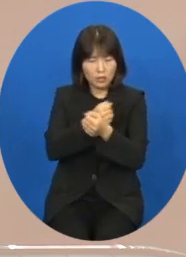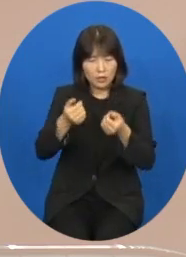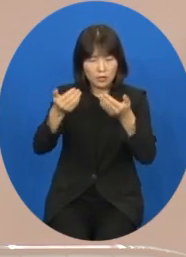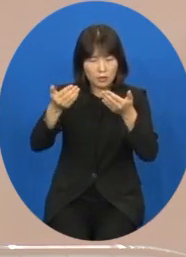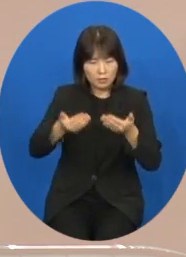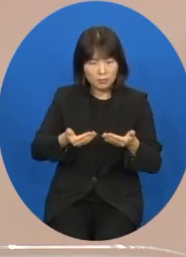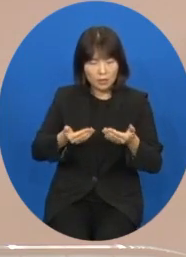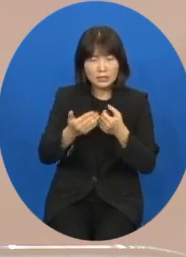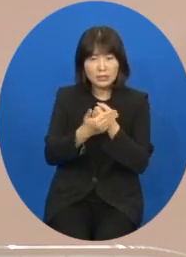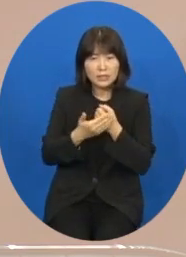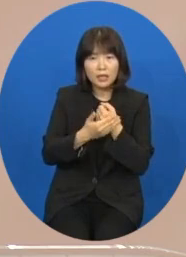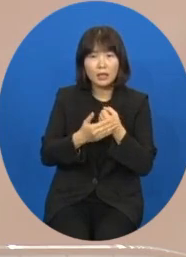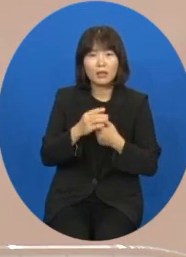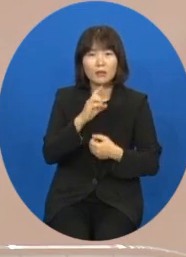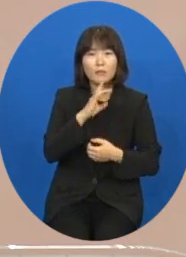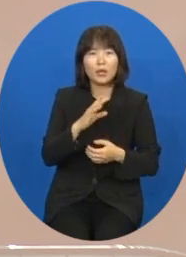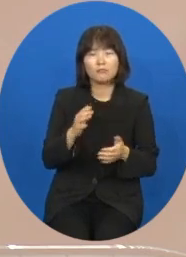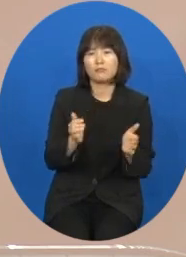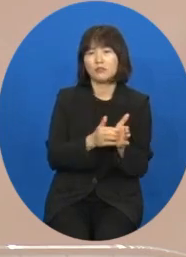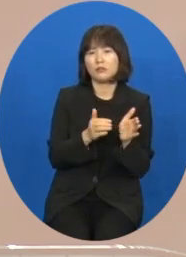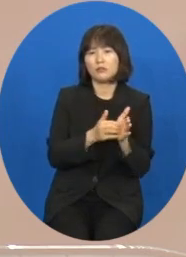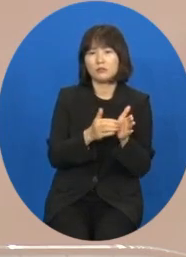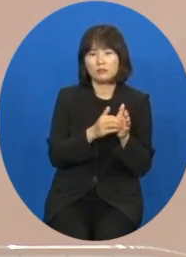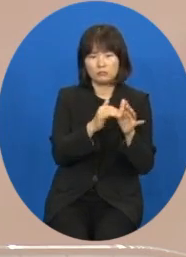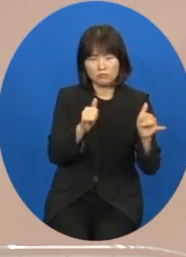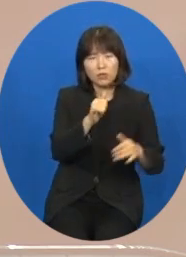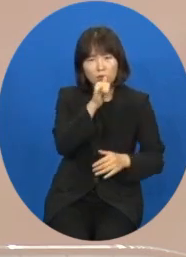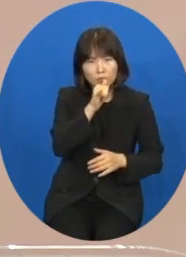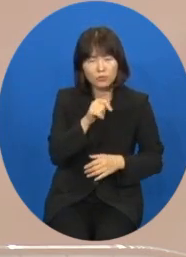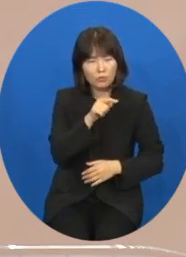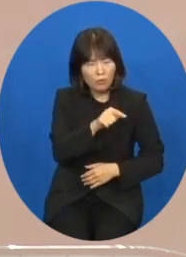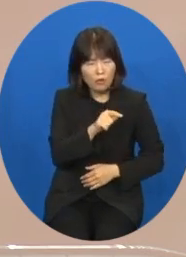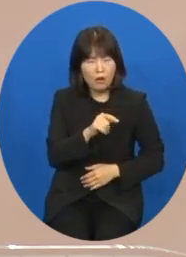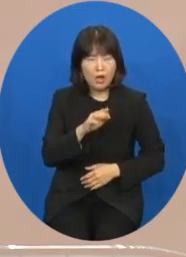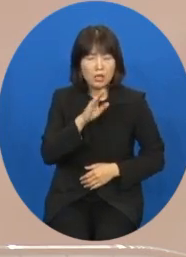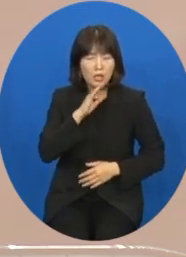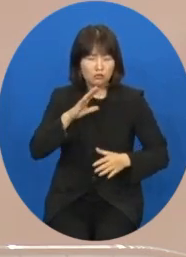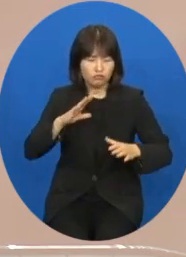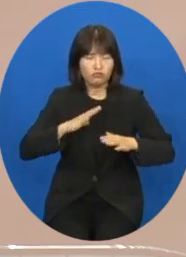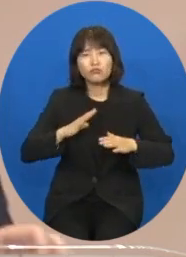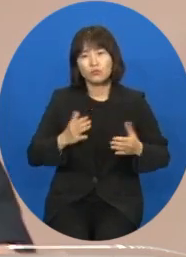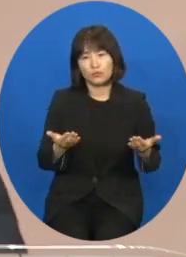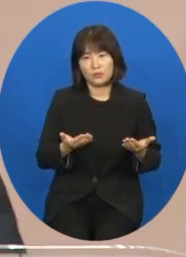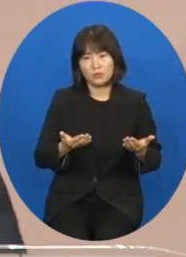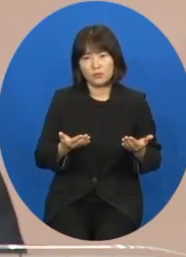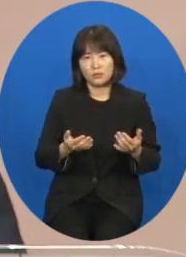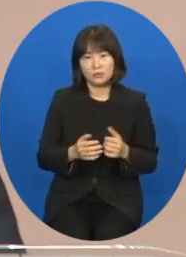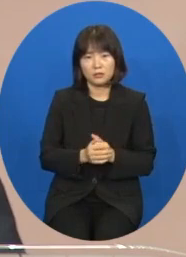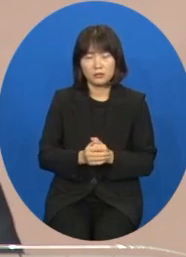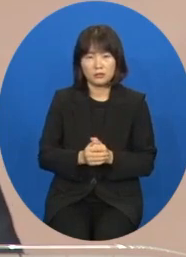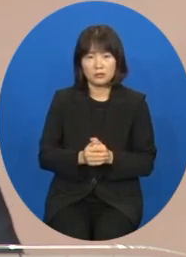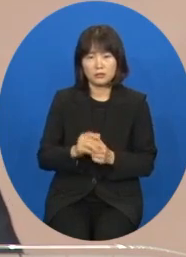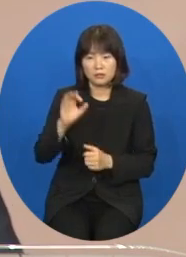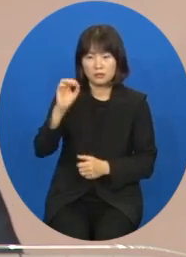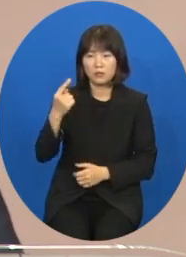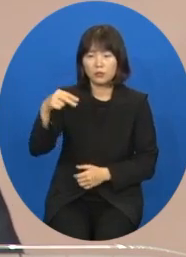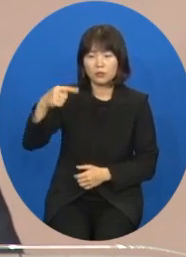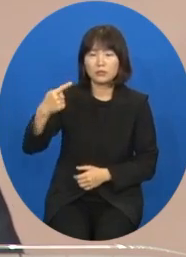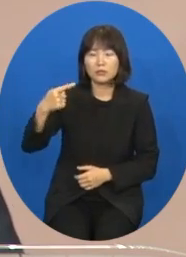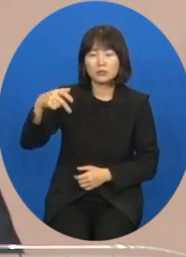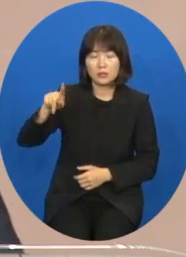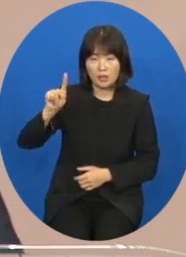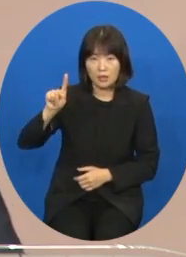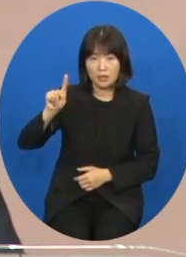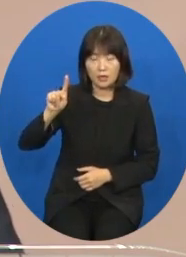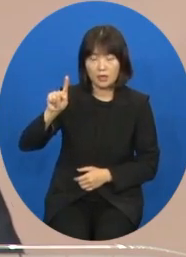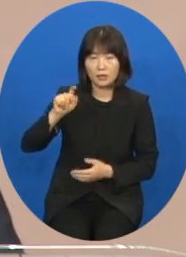것으로만 멈춰버린 이들이 있습니다. 그건 두려운 일이기도 해요. 오스카 와일드라고 하는